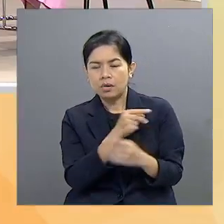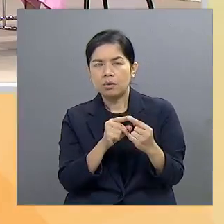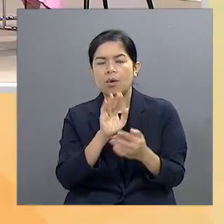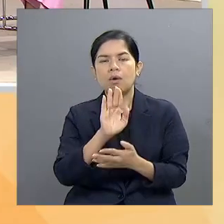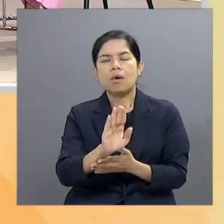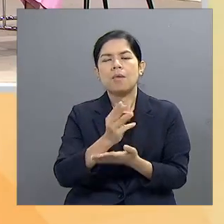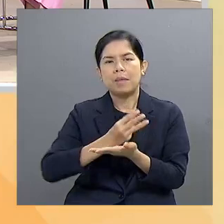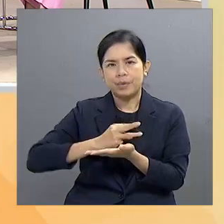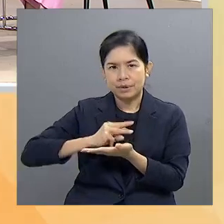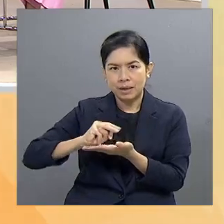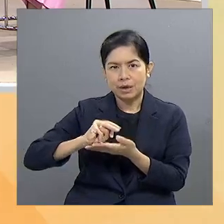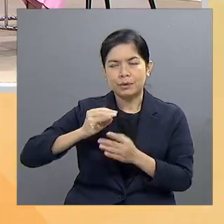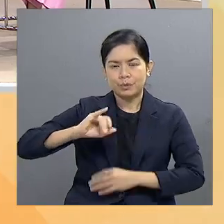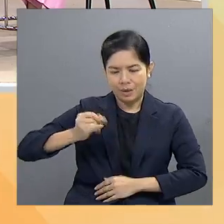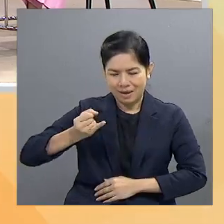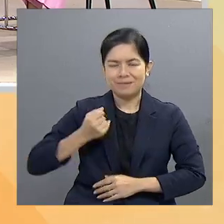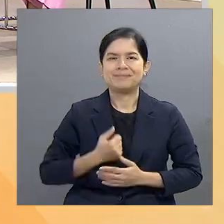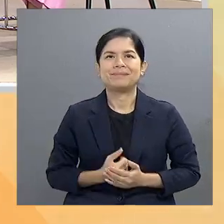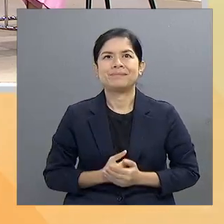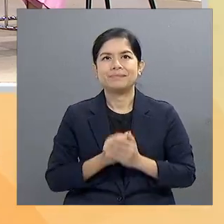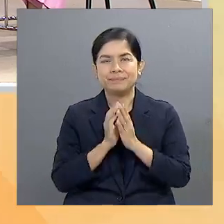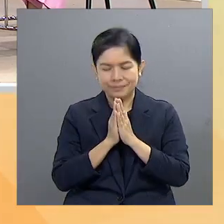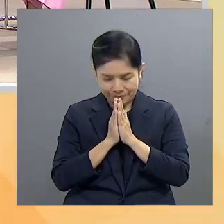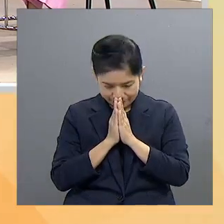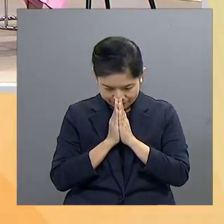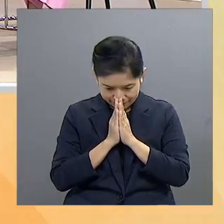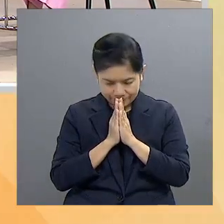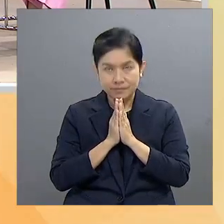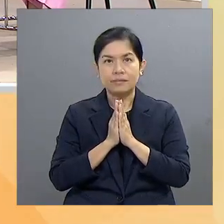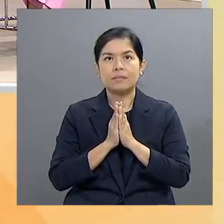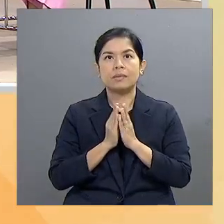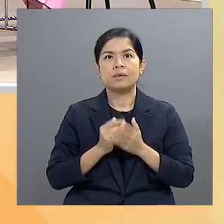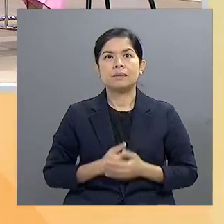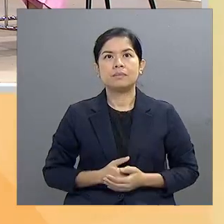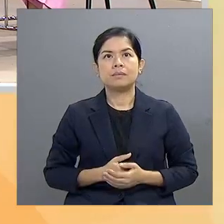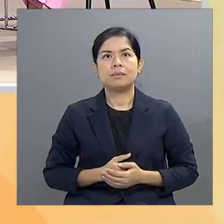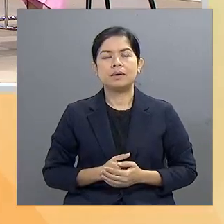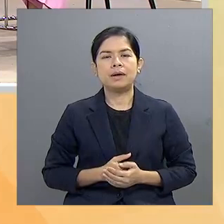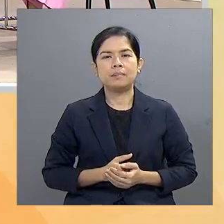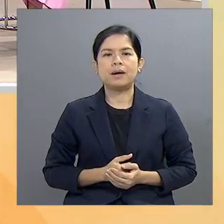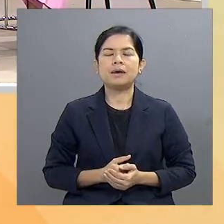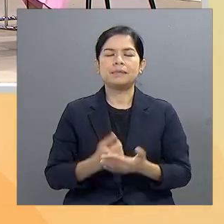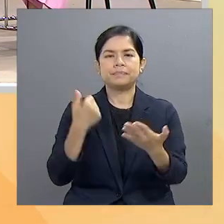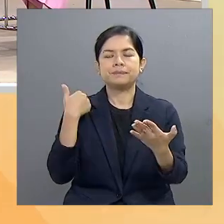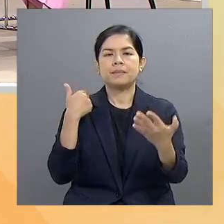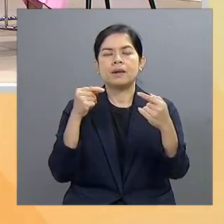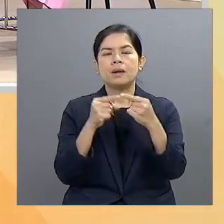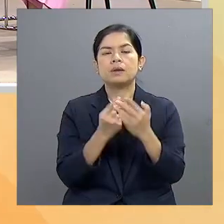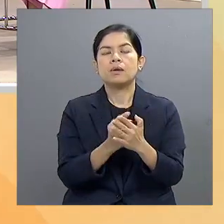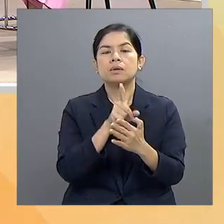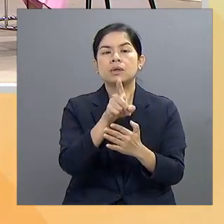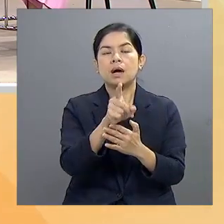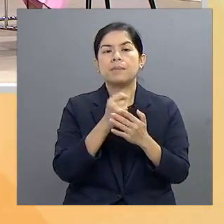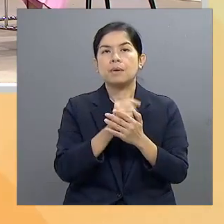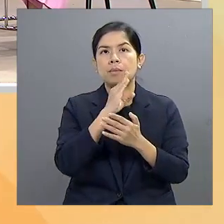วัสดีค่ะ อาจารย์วริศสวัสดีครับ สวัสดีครับ อ้าวอาจารย์ครับปกติแล้วเรานั่งกันเนี่ยนะครับผมเองเอาตอนเช้